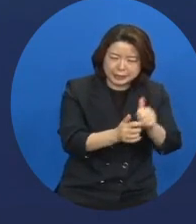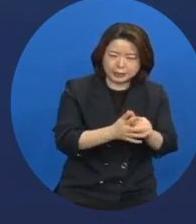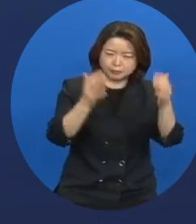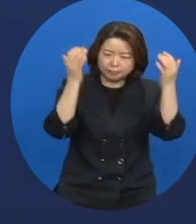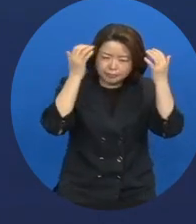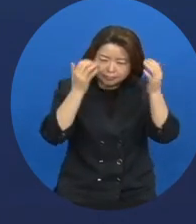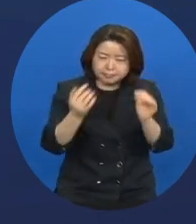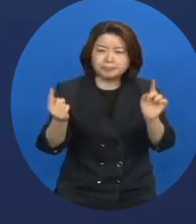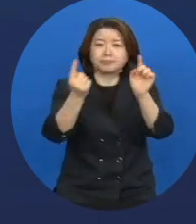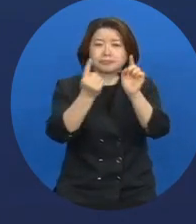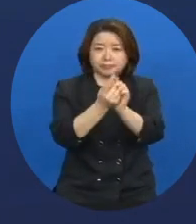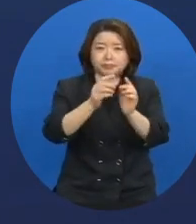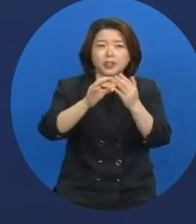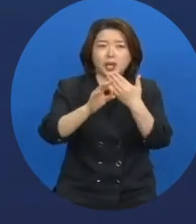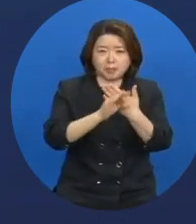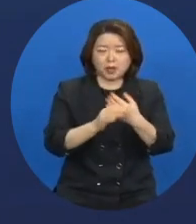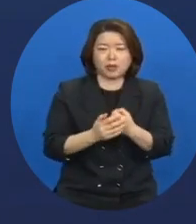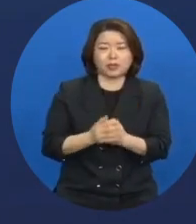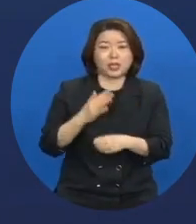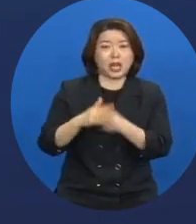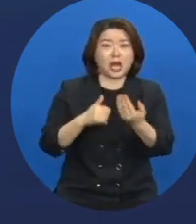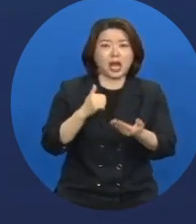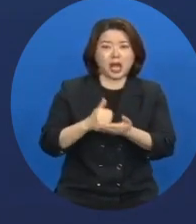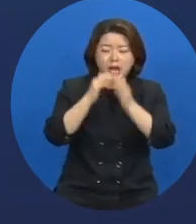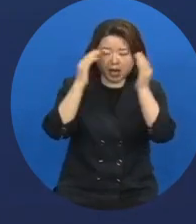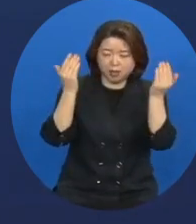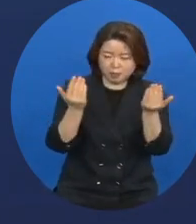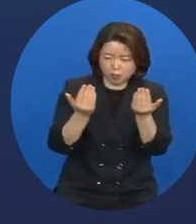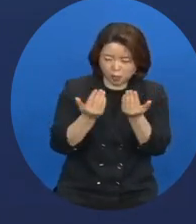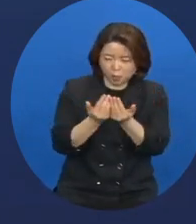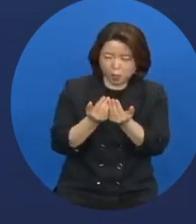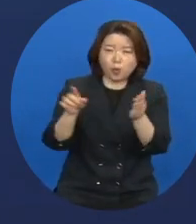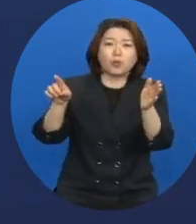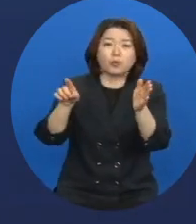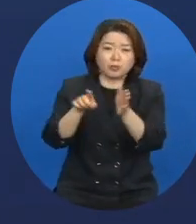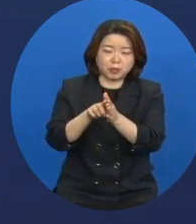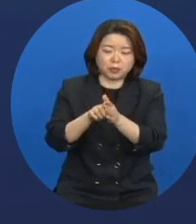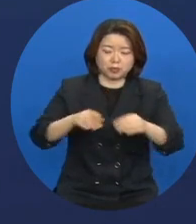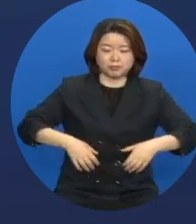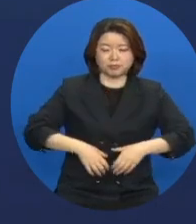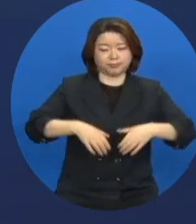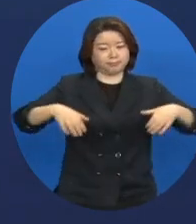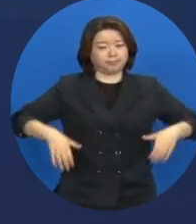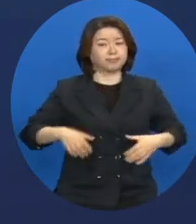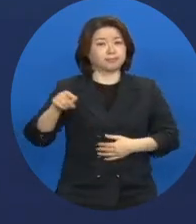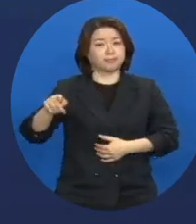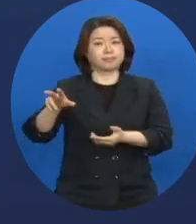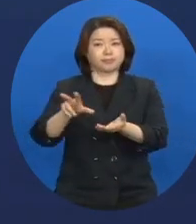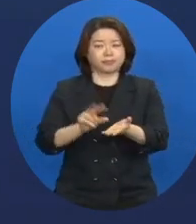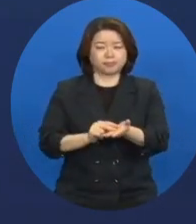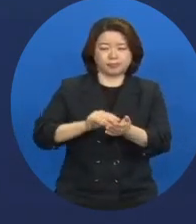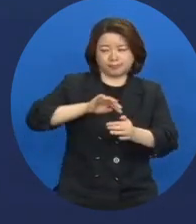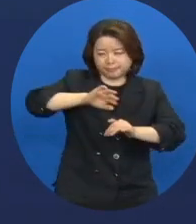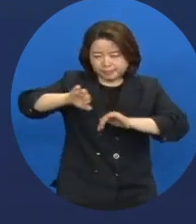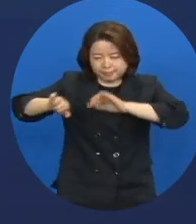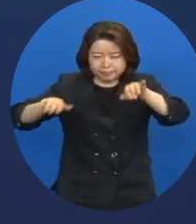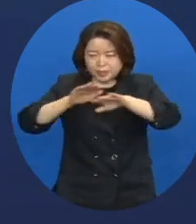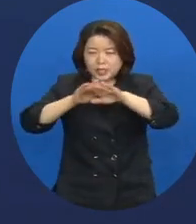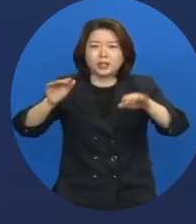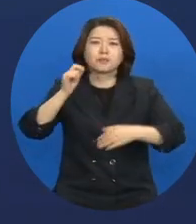어려움이 생기면 하나님을 전적으로 믿고 담대하게 그 문제를 헤쳐나가지